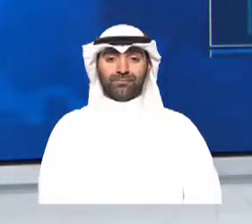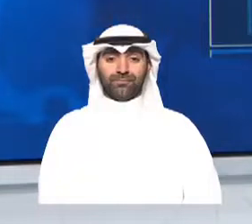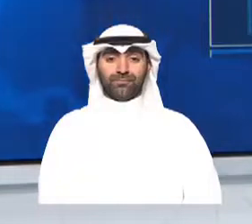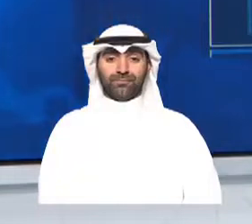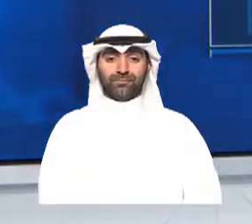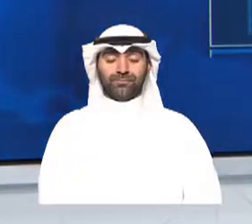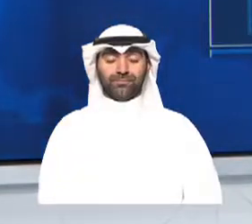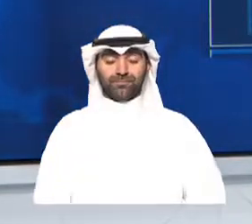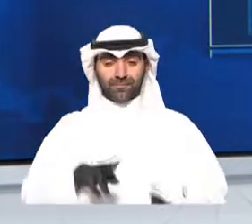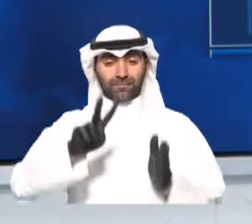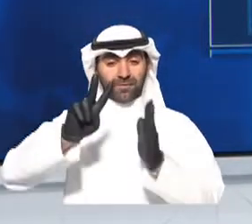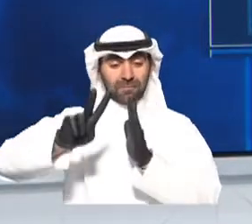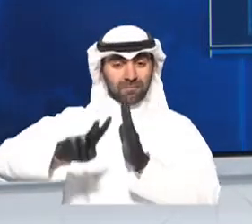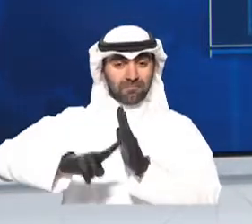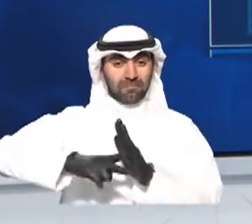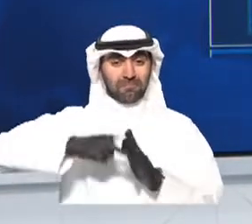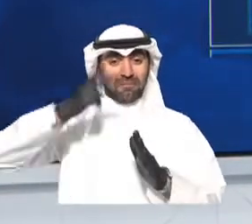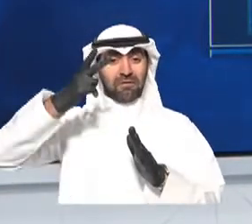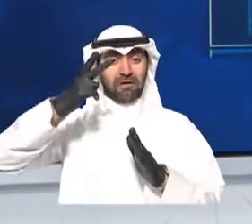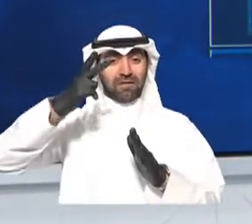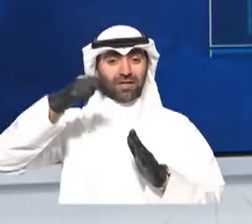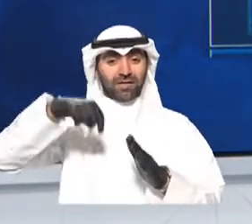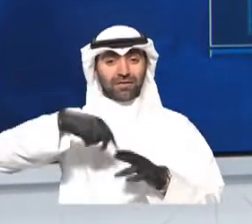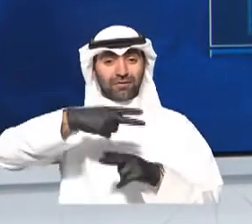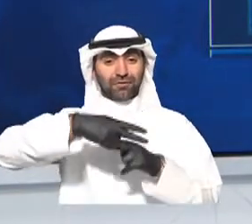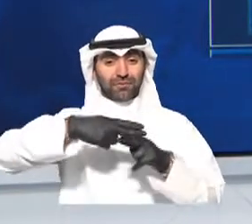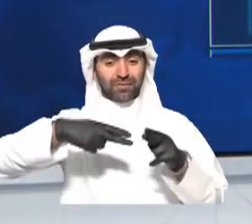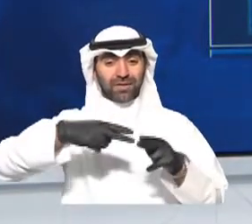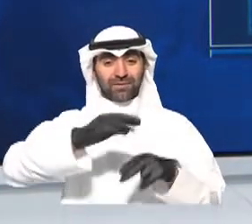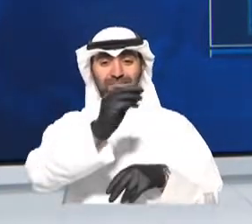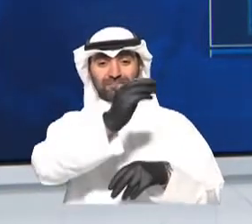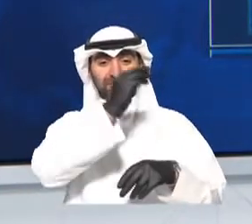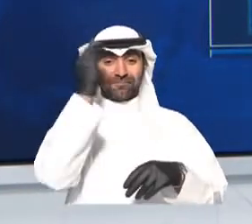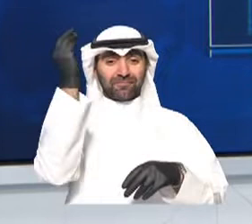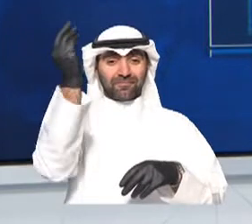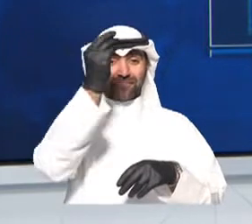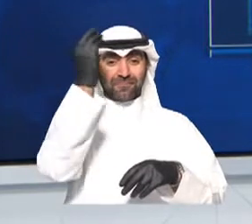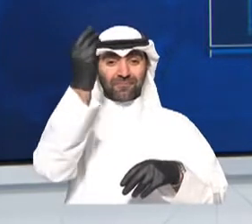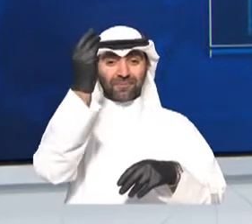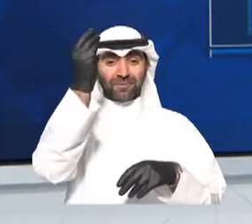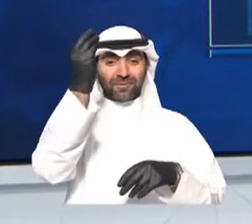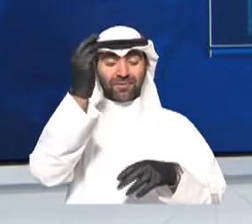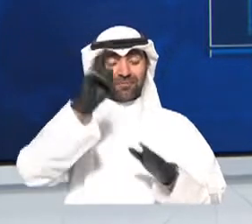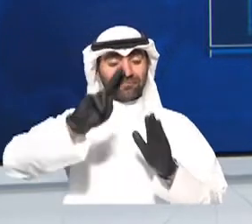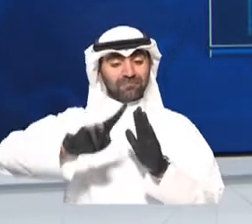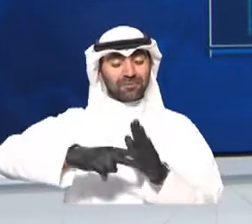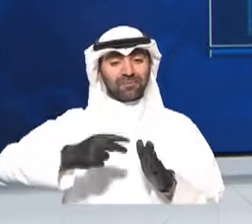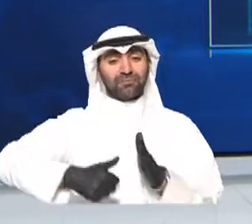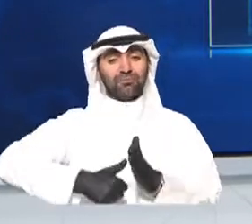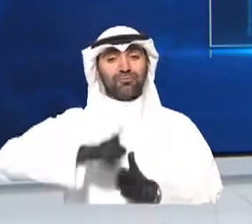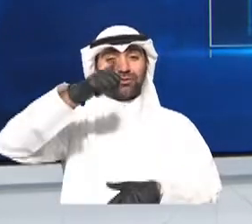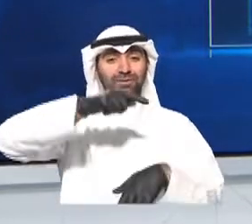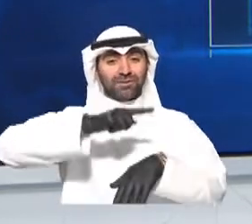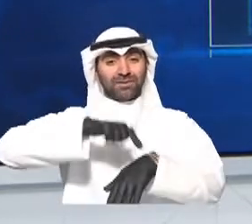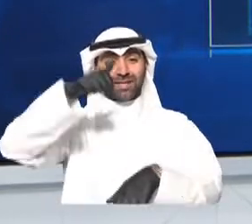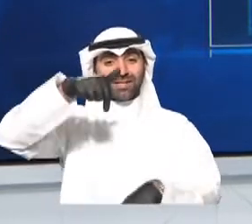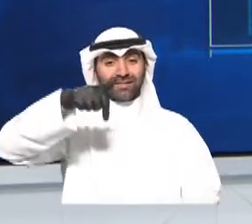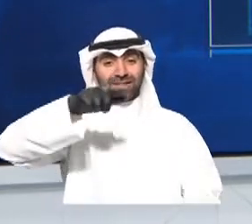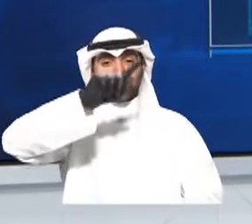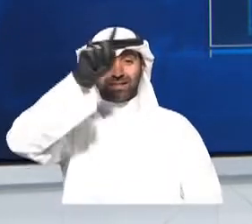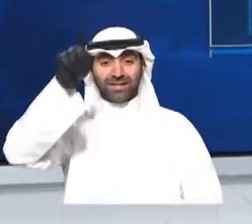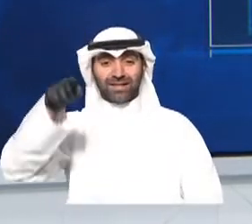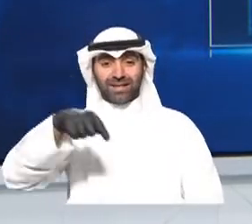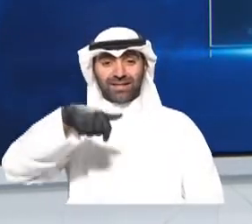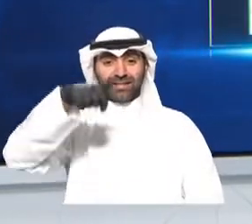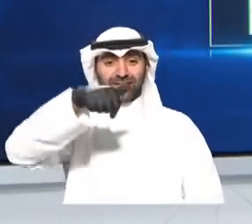بعد عودة الحياة الطبيعية بشكل تدريجي، فتح سوق المباركية أبوابه ولكن بحذر، إذ سمح فقط